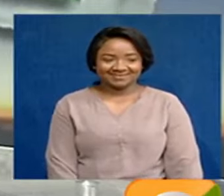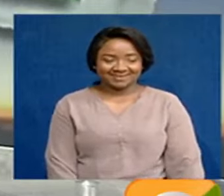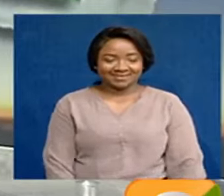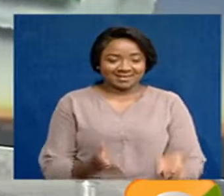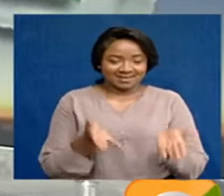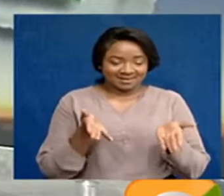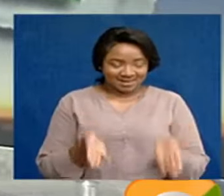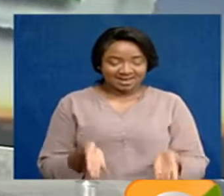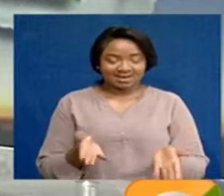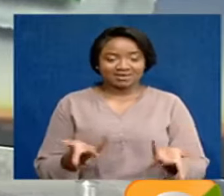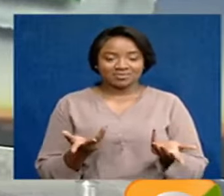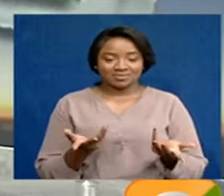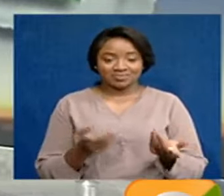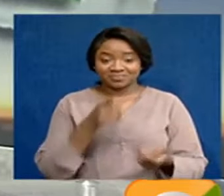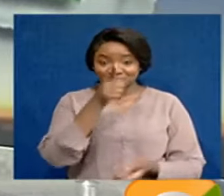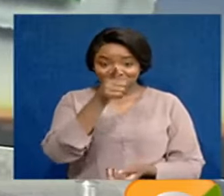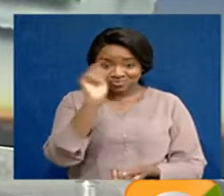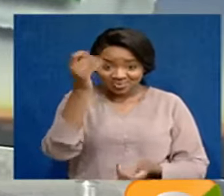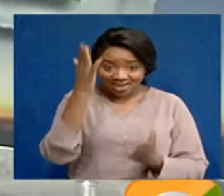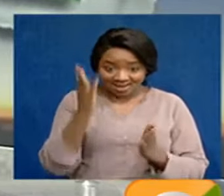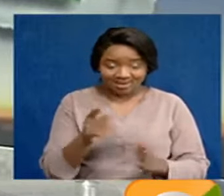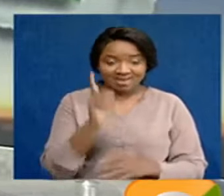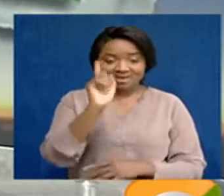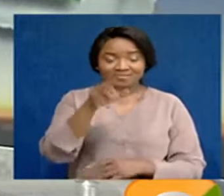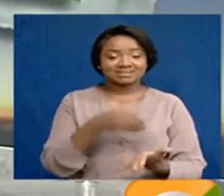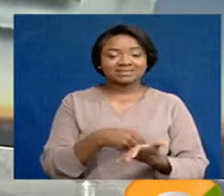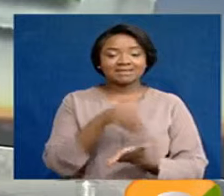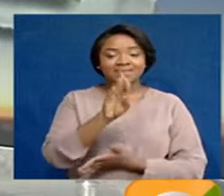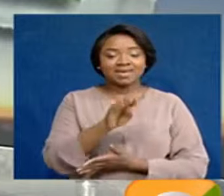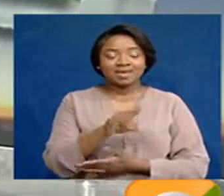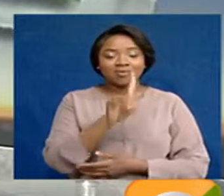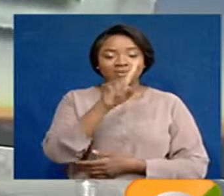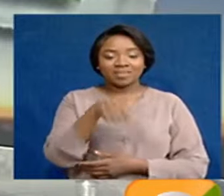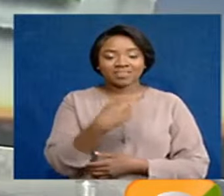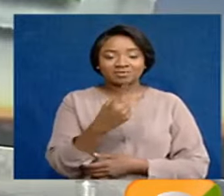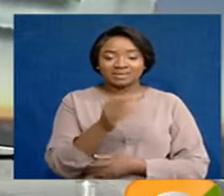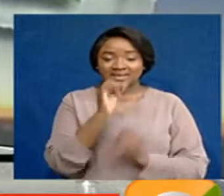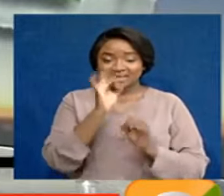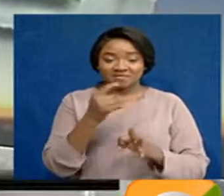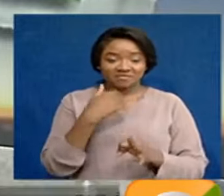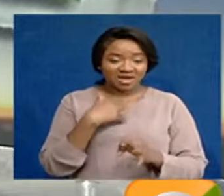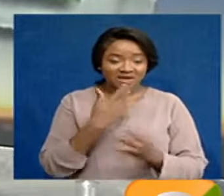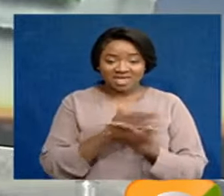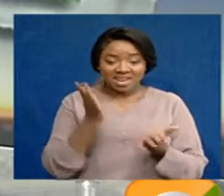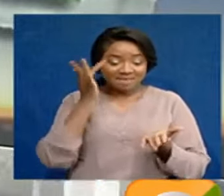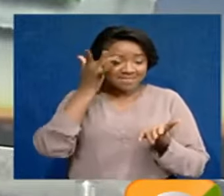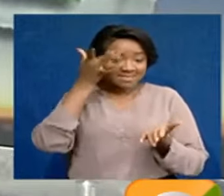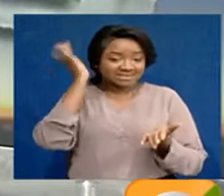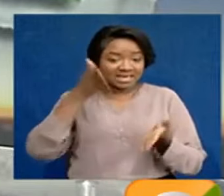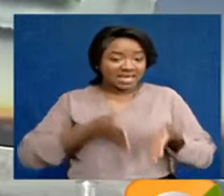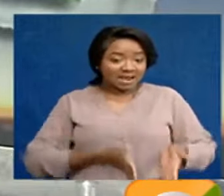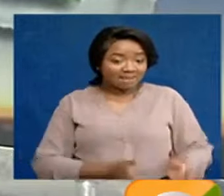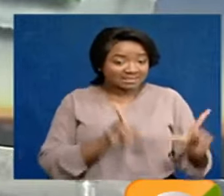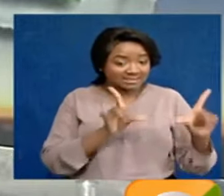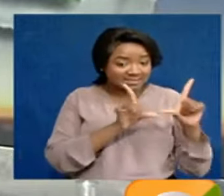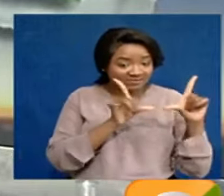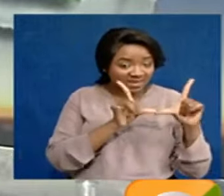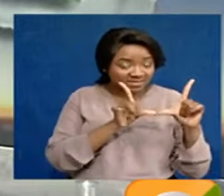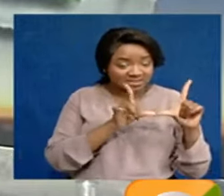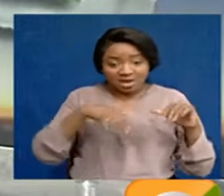sasa itamgharimu Mkenya shilingi 1000 kurekebisha makosa yote kwenye cheti cha kuzaliwa au kile cha kifo.